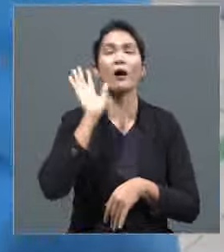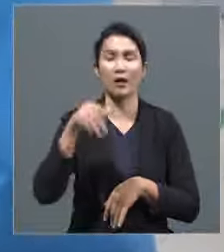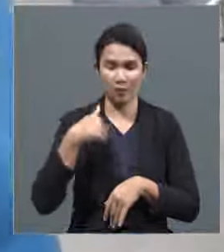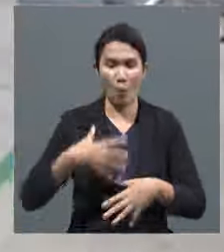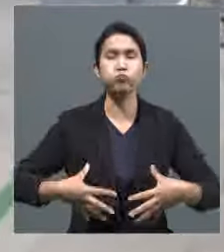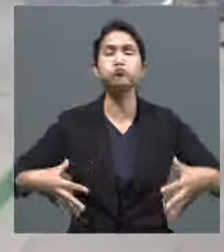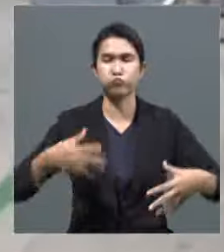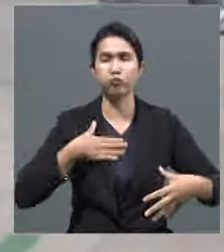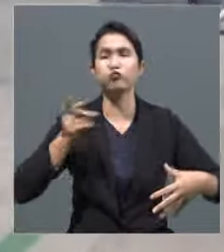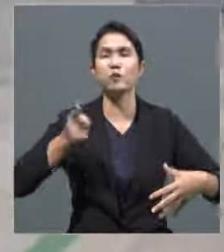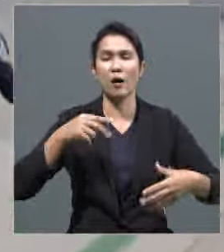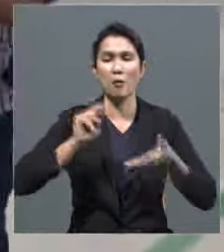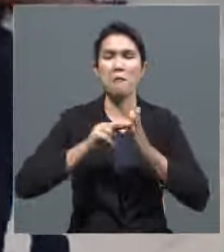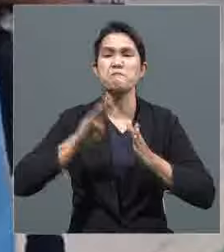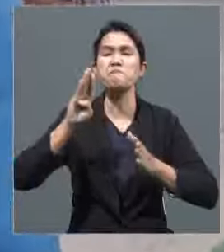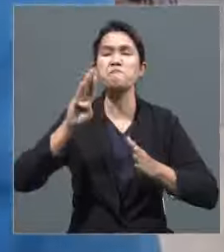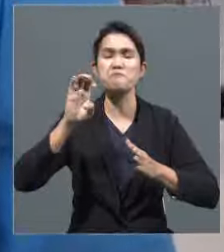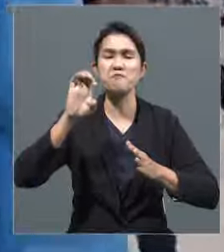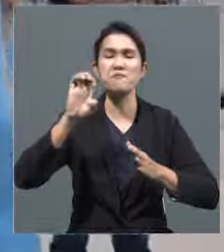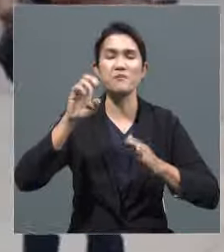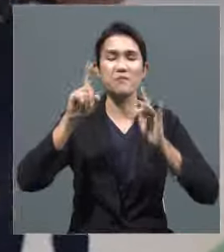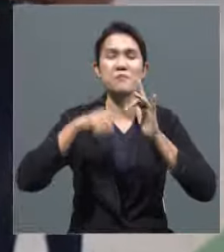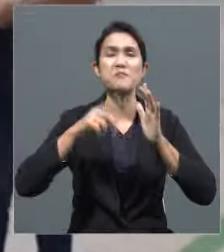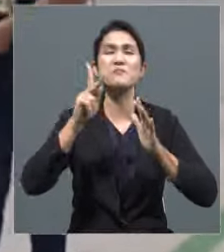เองอ้วนอยู่แล้วไม่ต้องเรียกว่าบิ๊กหรอกนะคะ